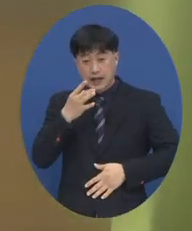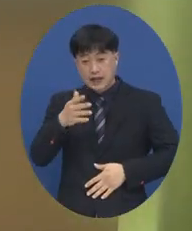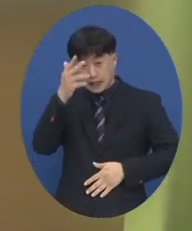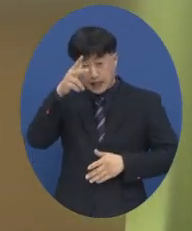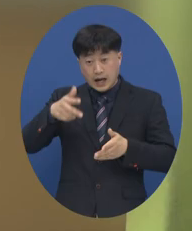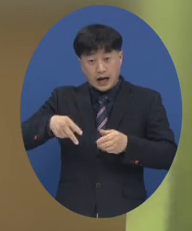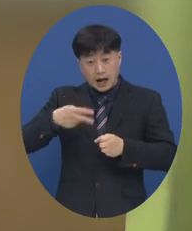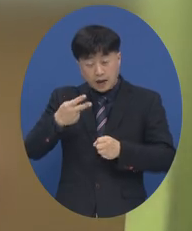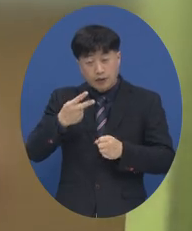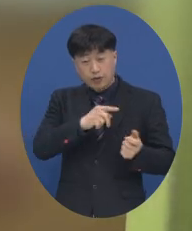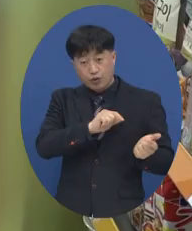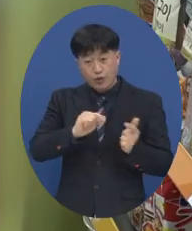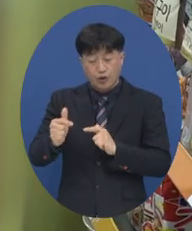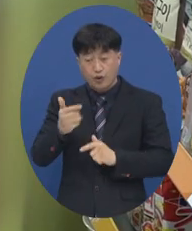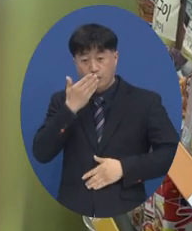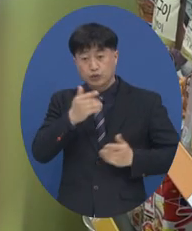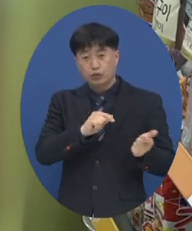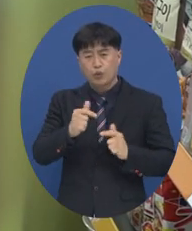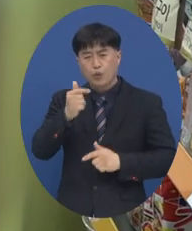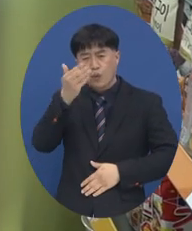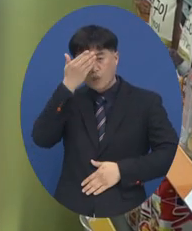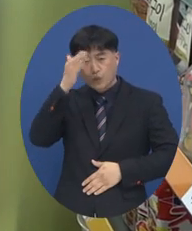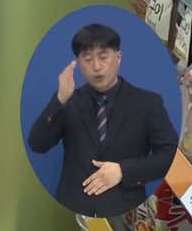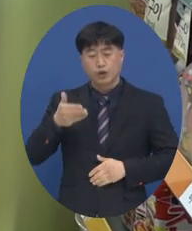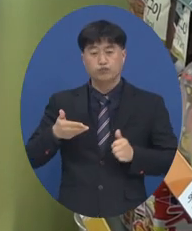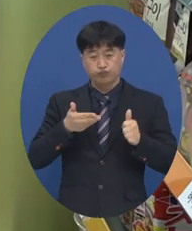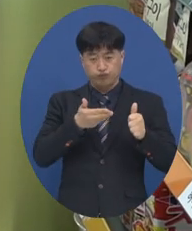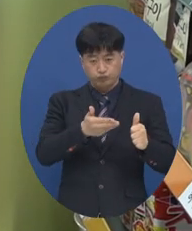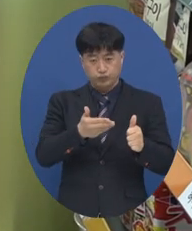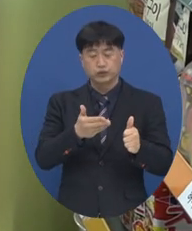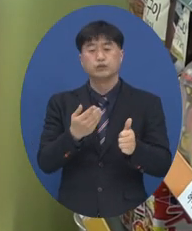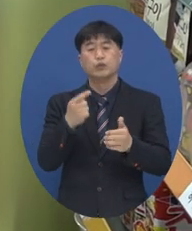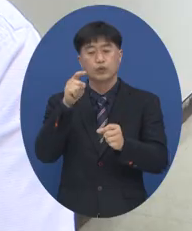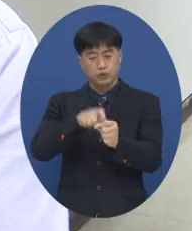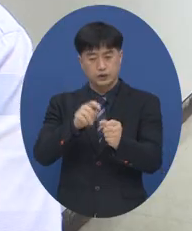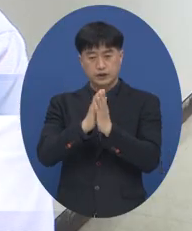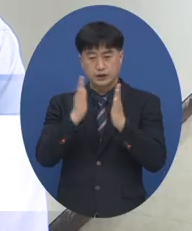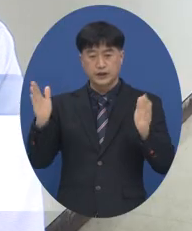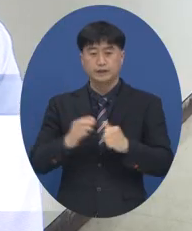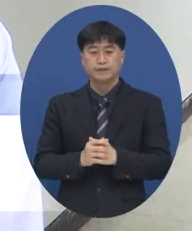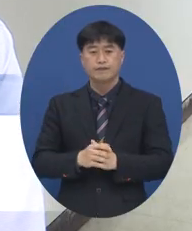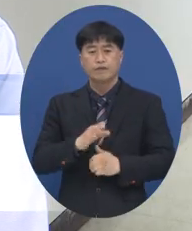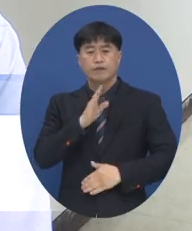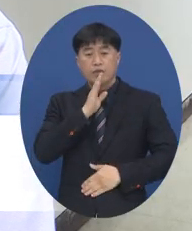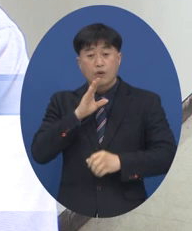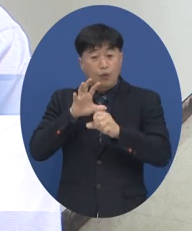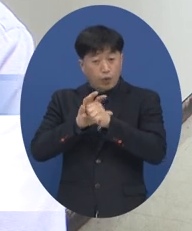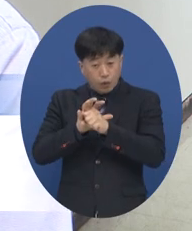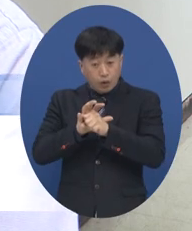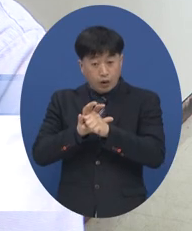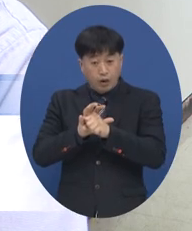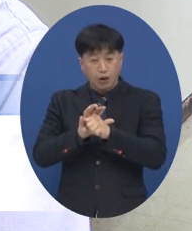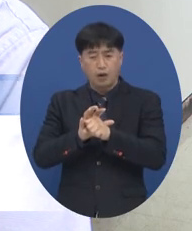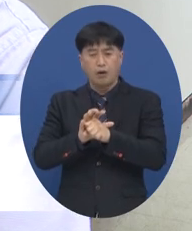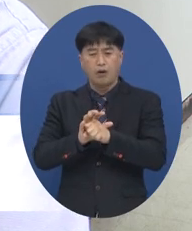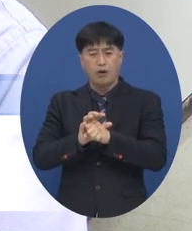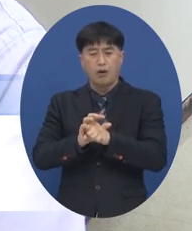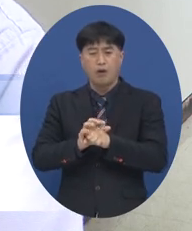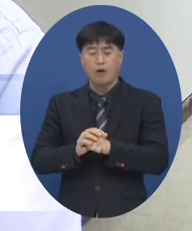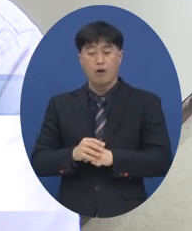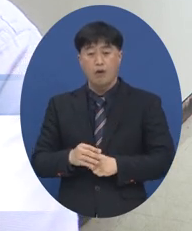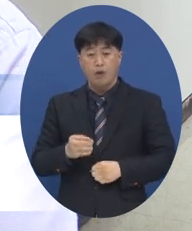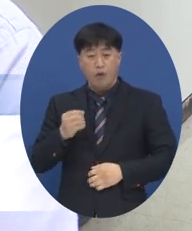등 각종 식료품 등을 무료로 나눠주자며 시작됐습니다. 뭐 사실 코로나19라는